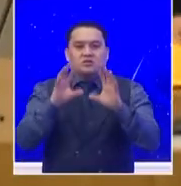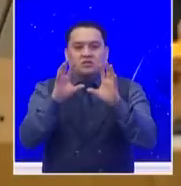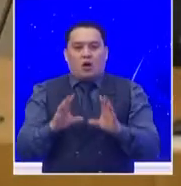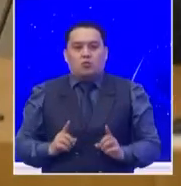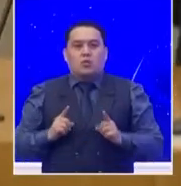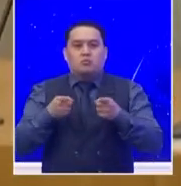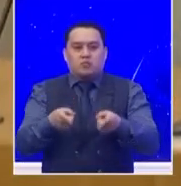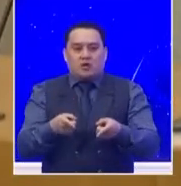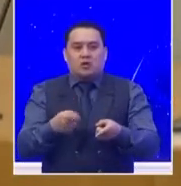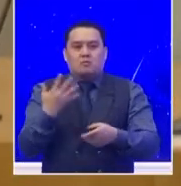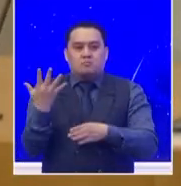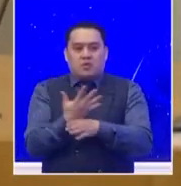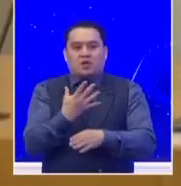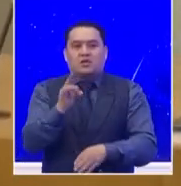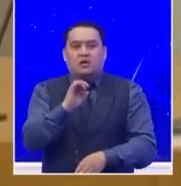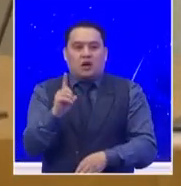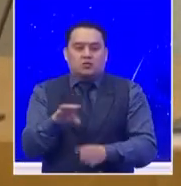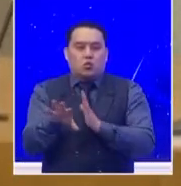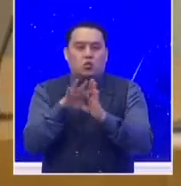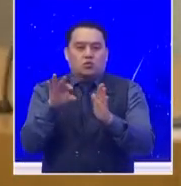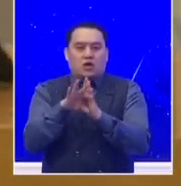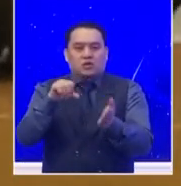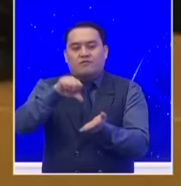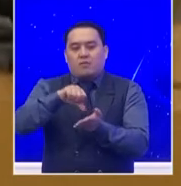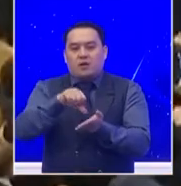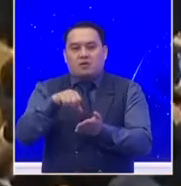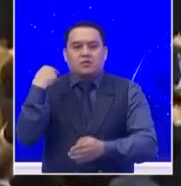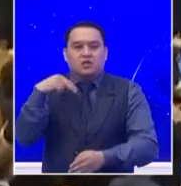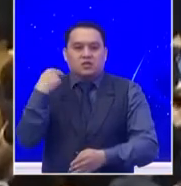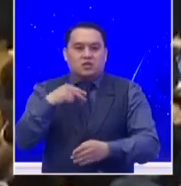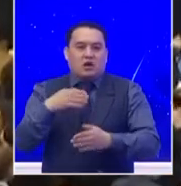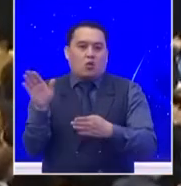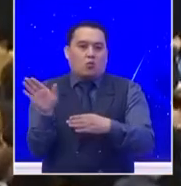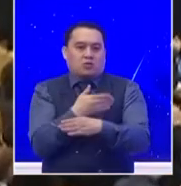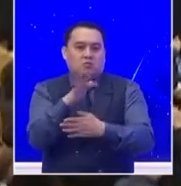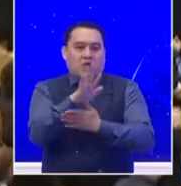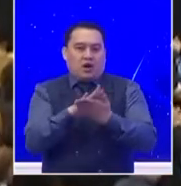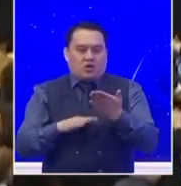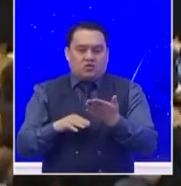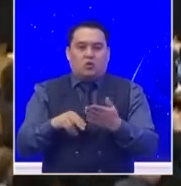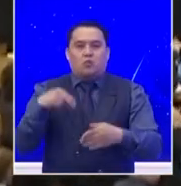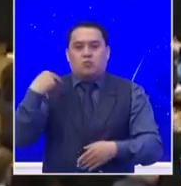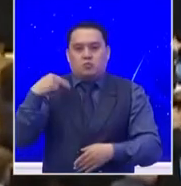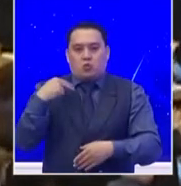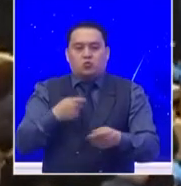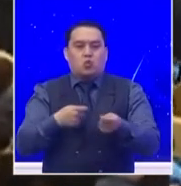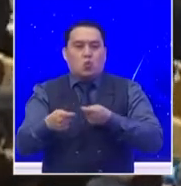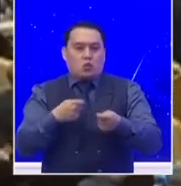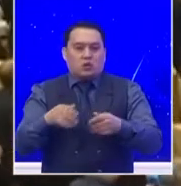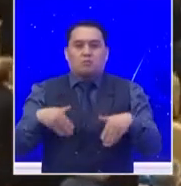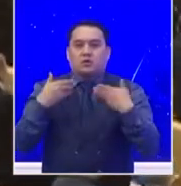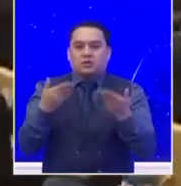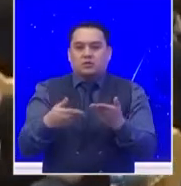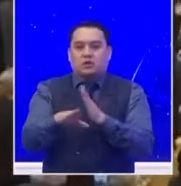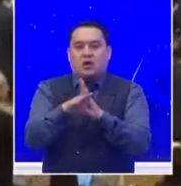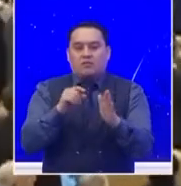это позволит ему в пятый раз участвовать в выборах главы государства. Снять ограничения на продолжительность пребывания Путина у власти предложила